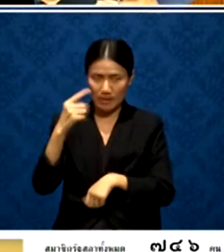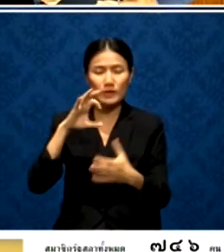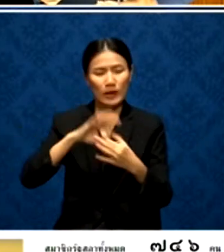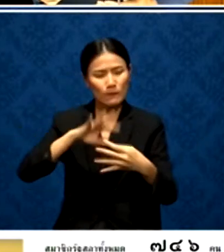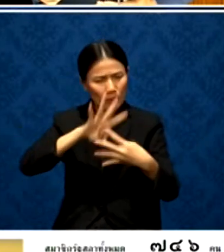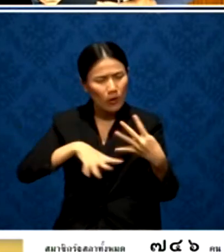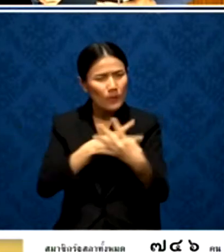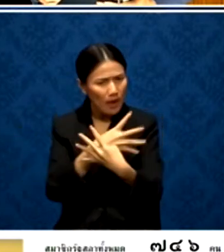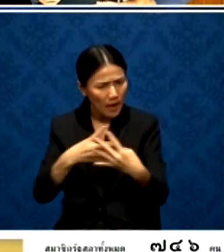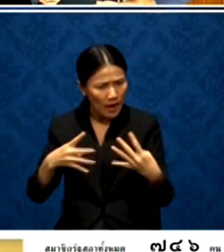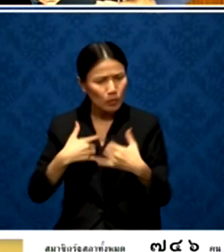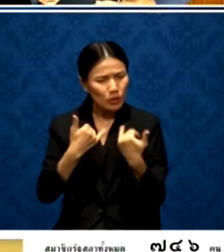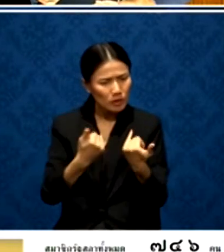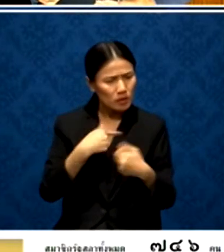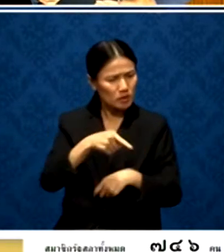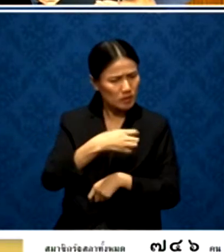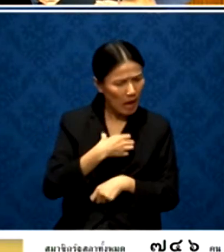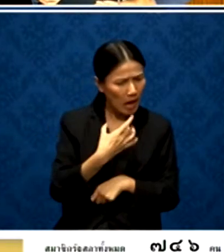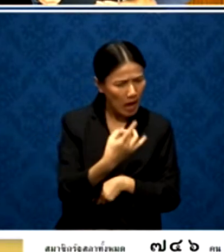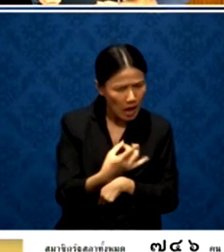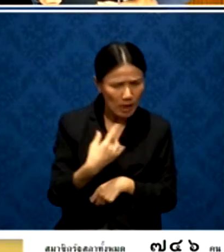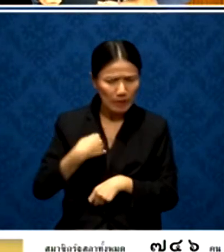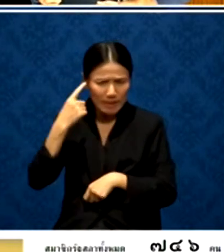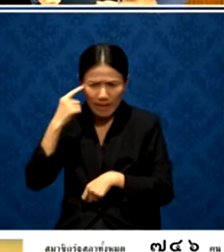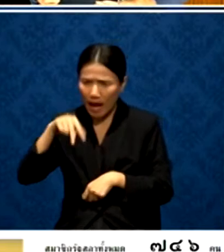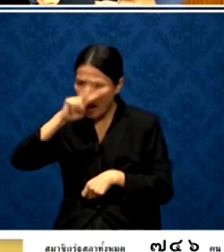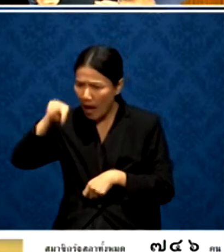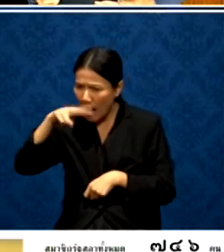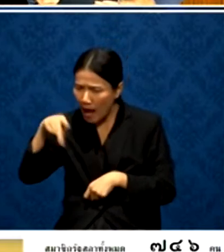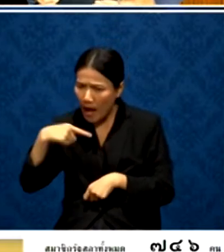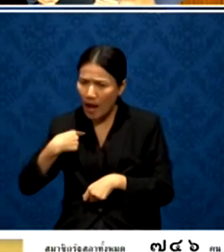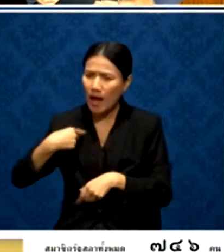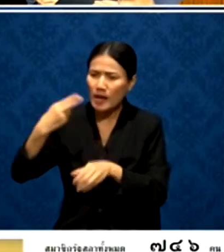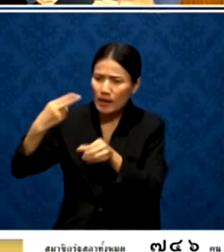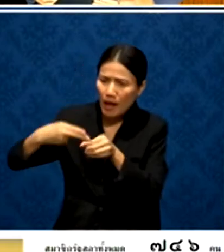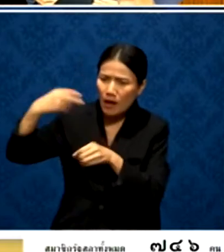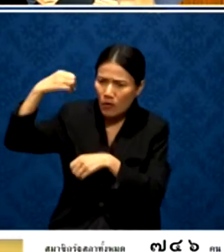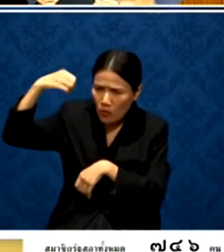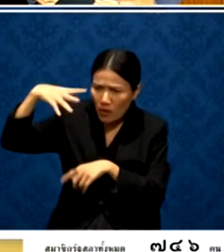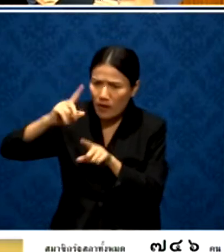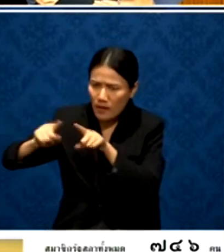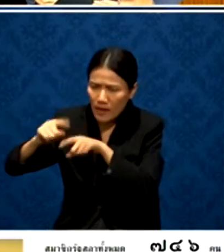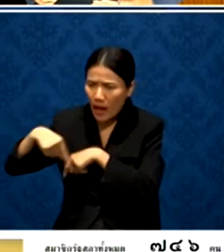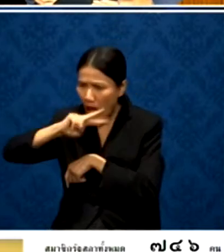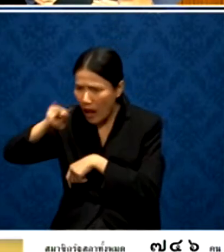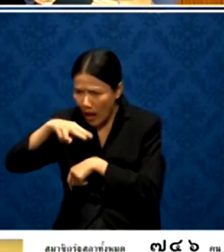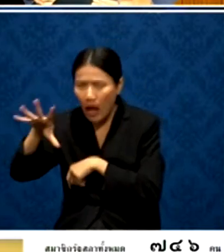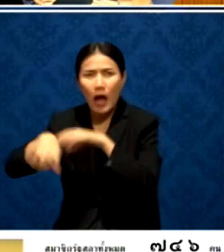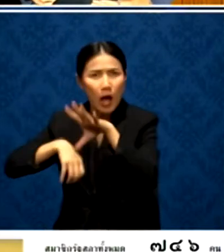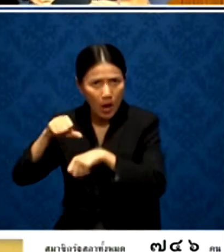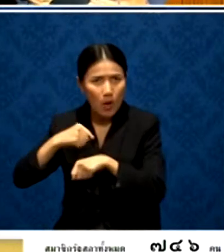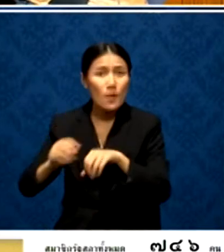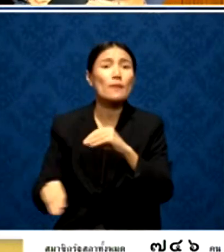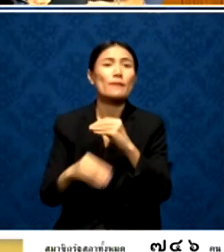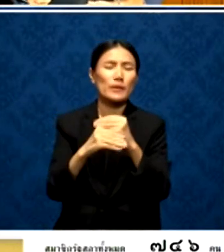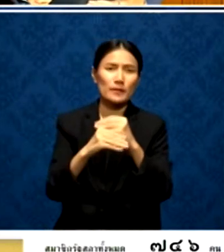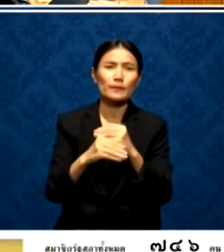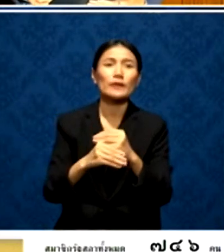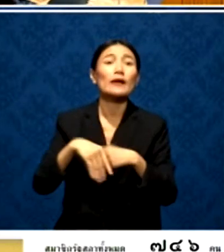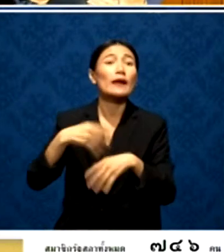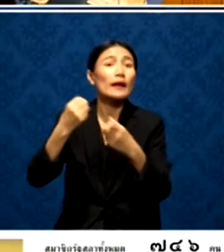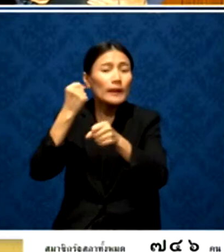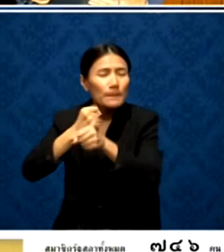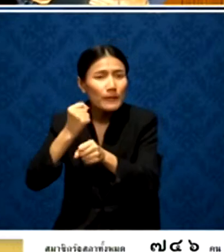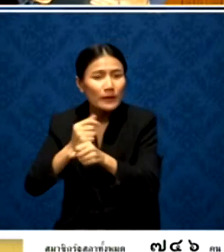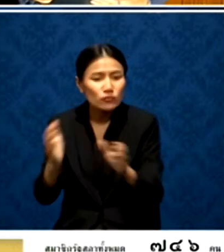การและสนับสนุนการจัดหาแหล่งพลังงานอย่างเหมาะสมส่งเสริมการผลิตและการใช้พลังงานส